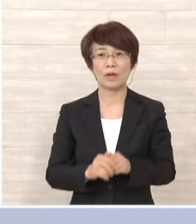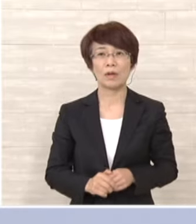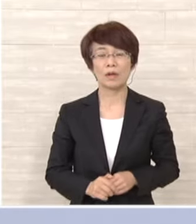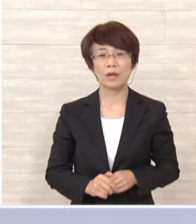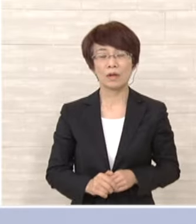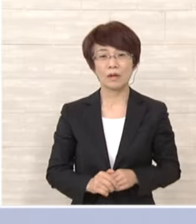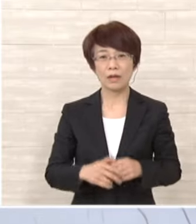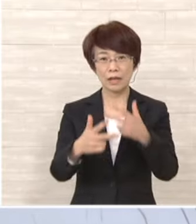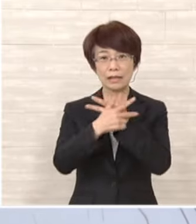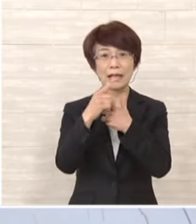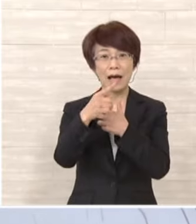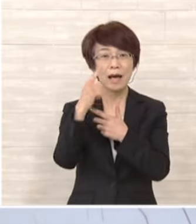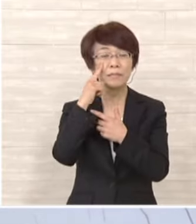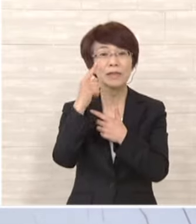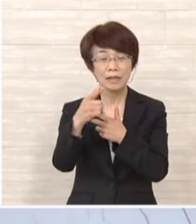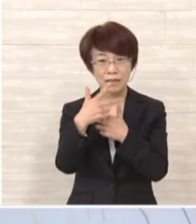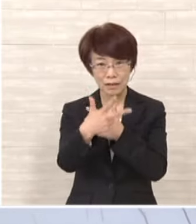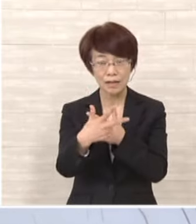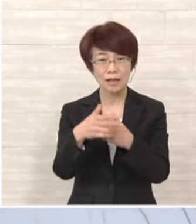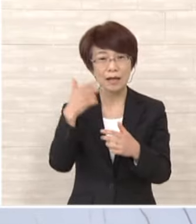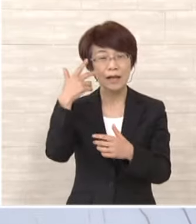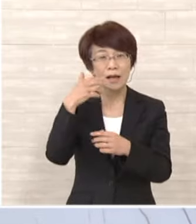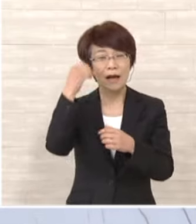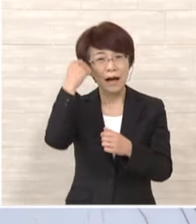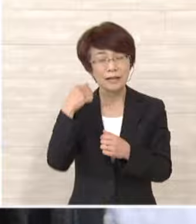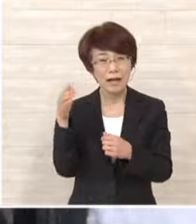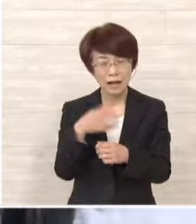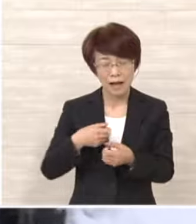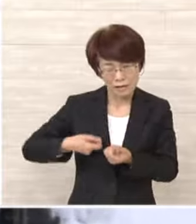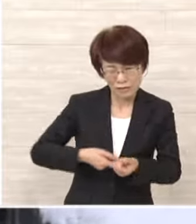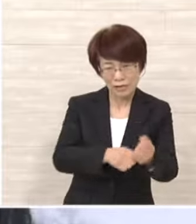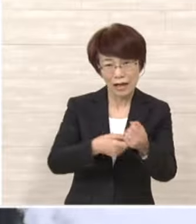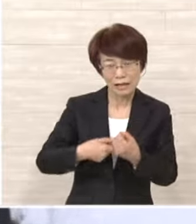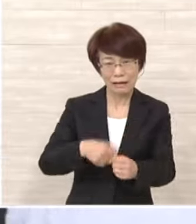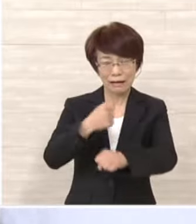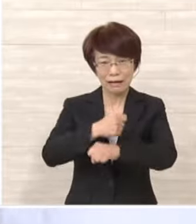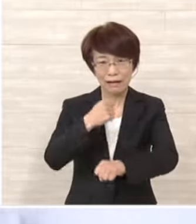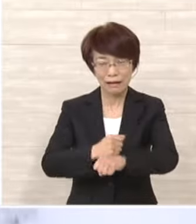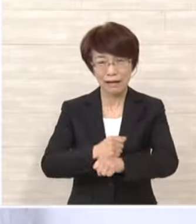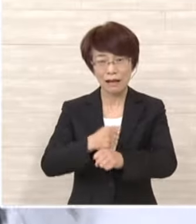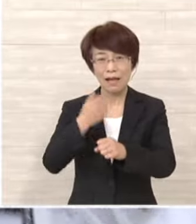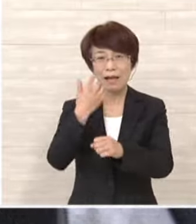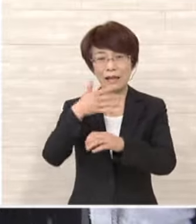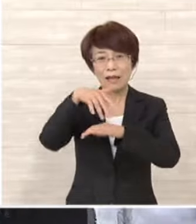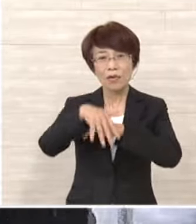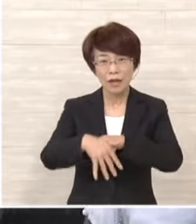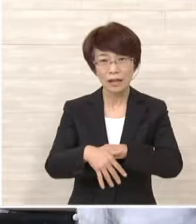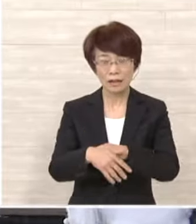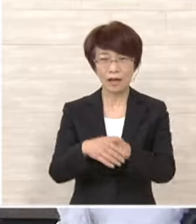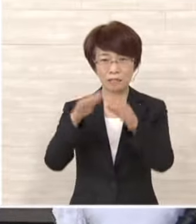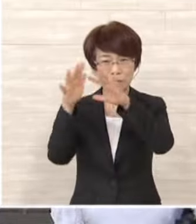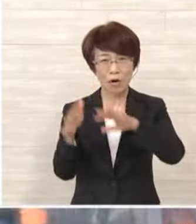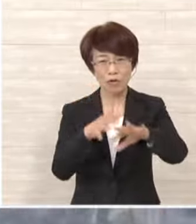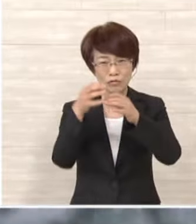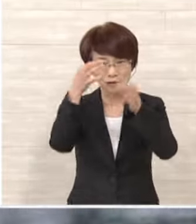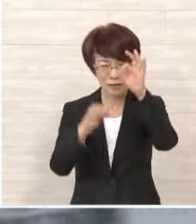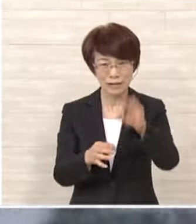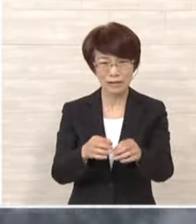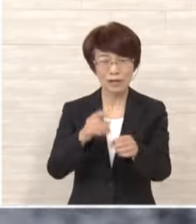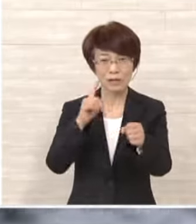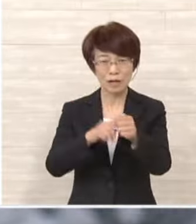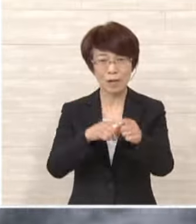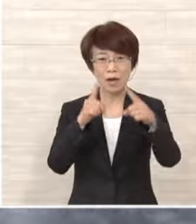ています。 北見市でも市民が朝から雪かきに追われていました。根室管内では暴風雪の